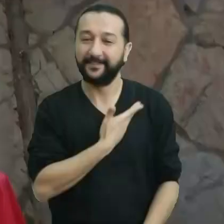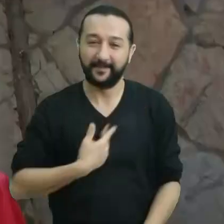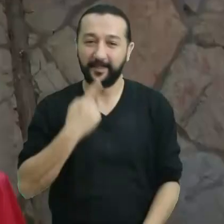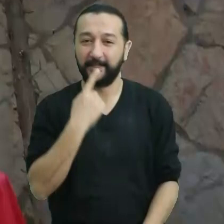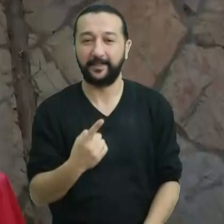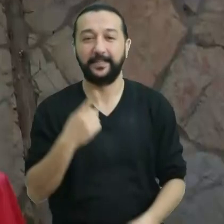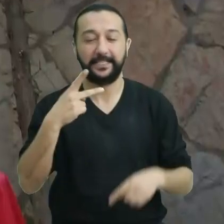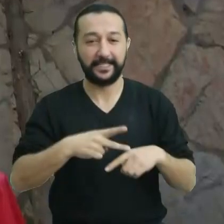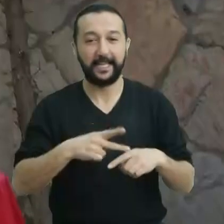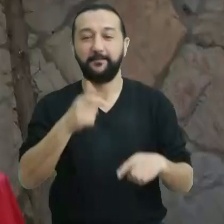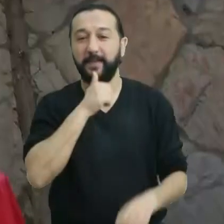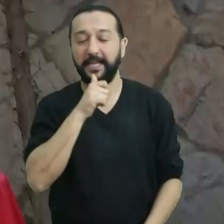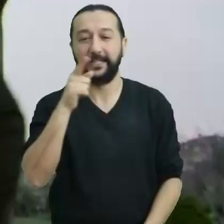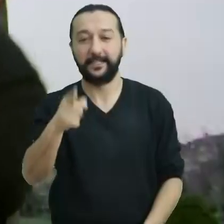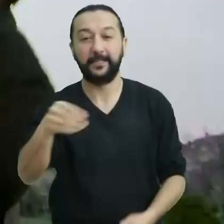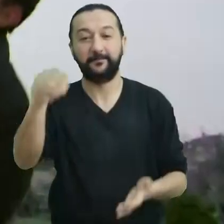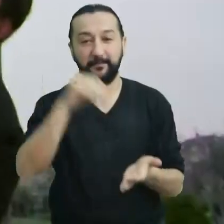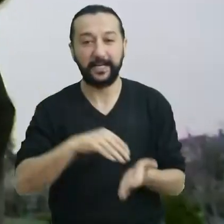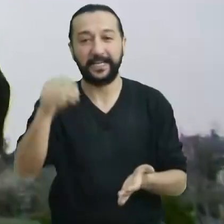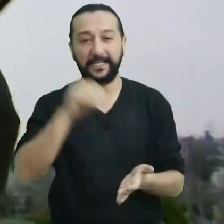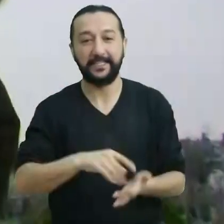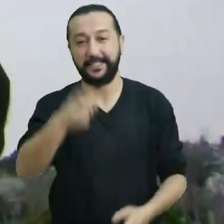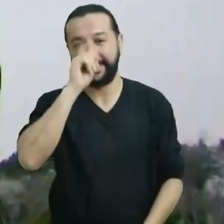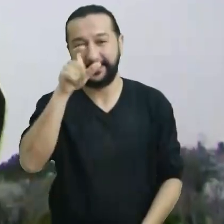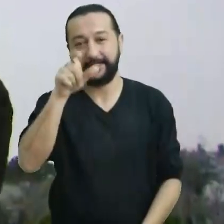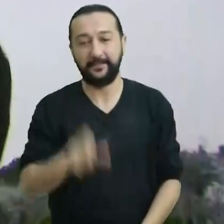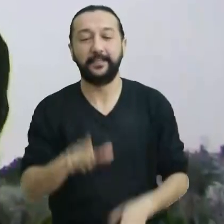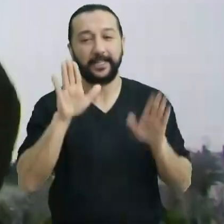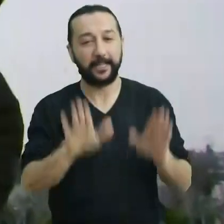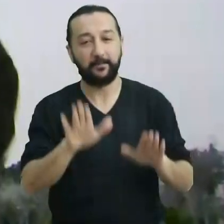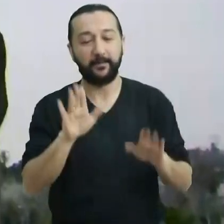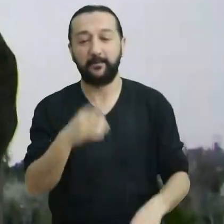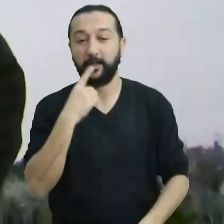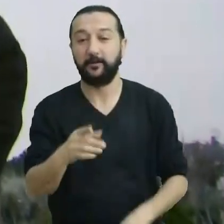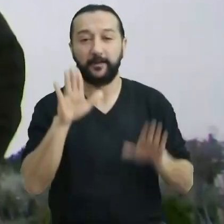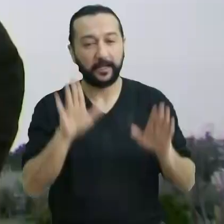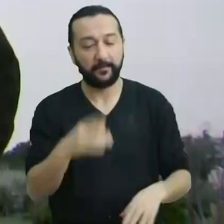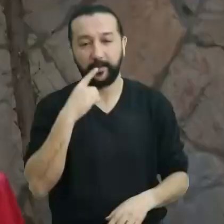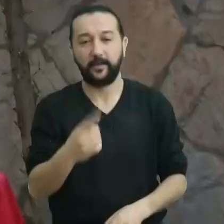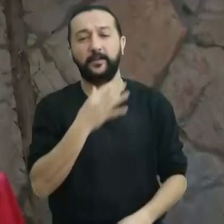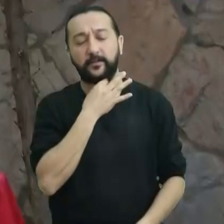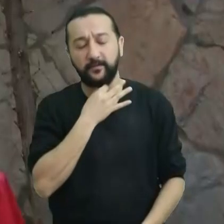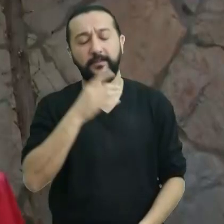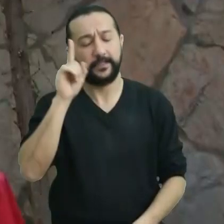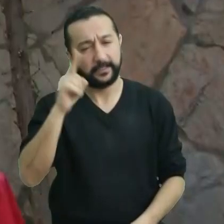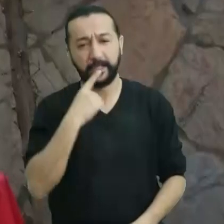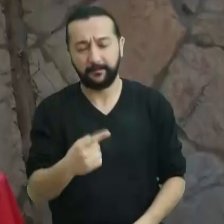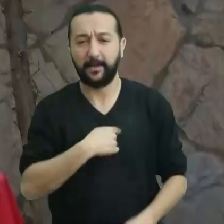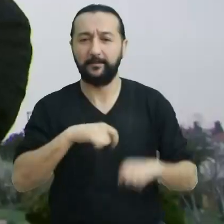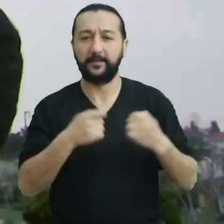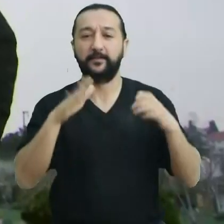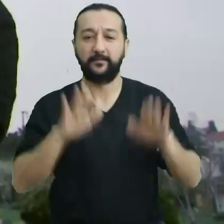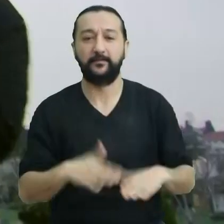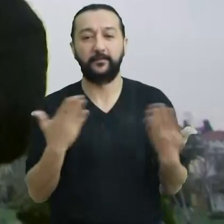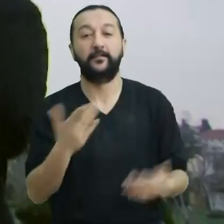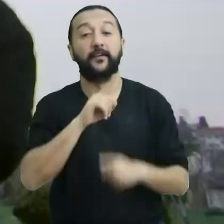aşkına. Zahat Bey, bahşişlerin ne kadar güzel. Tamam, tamam, tamam. Allah aşkına indirin bak kalbinizi kıracağım.